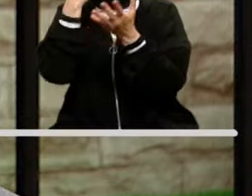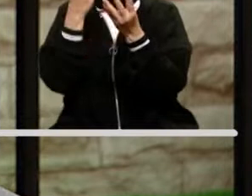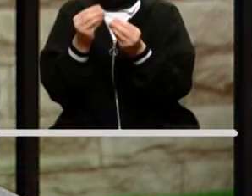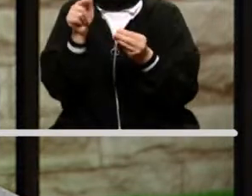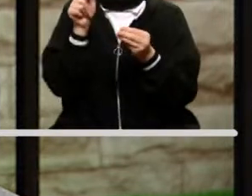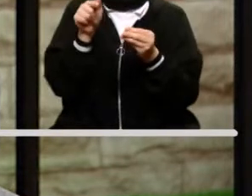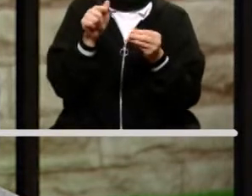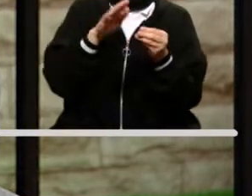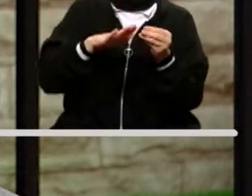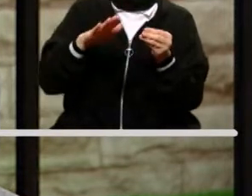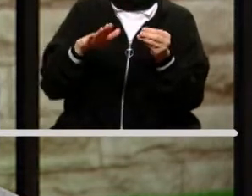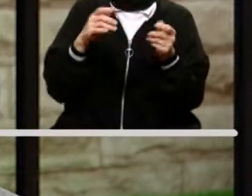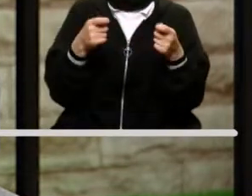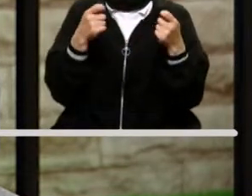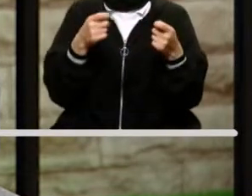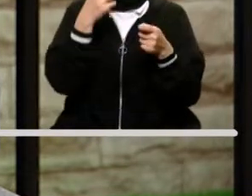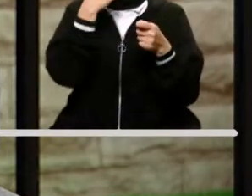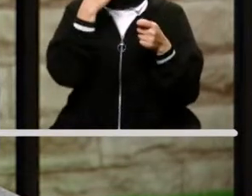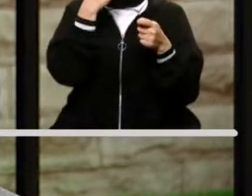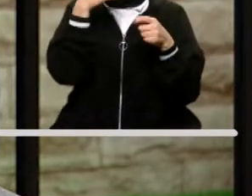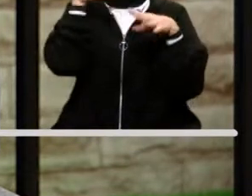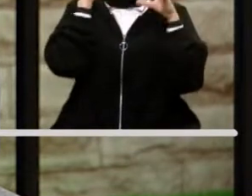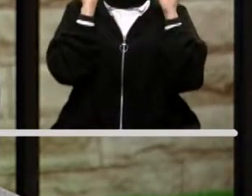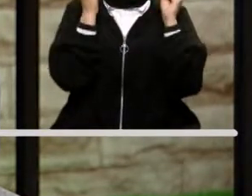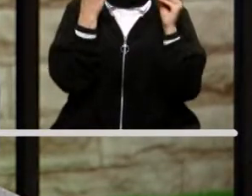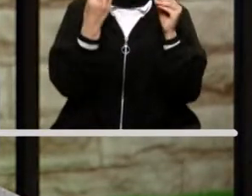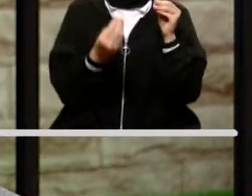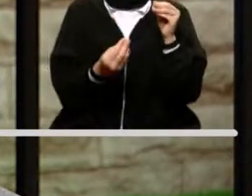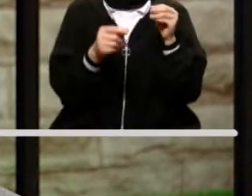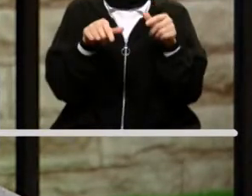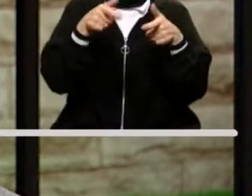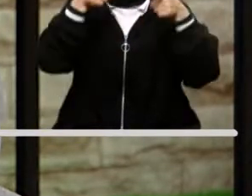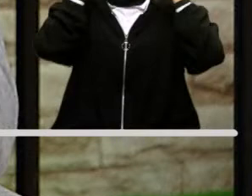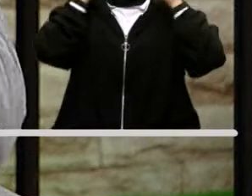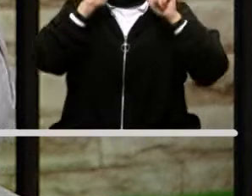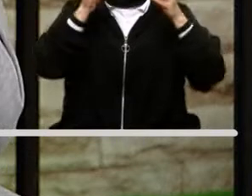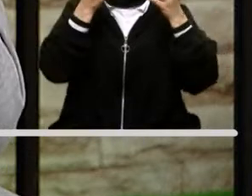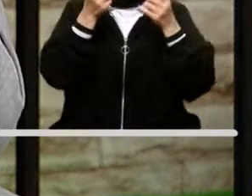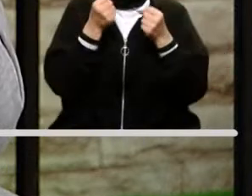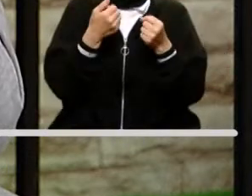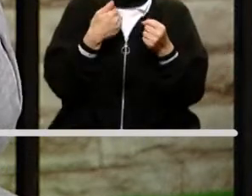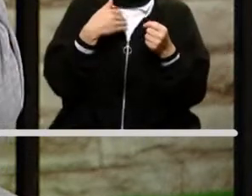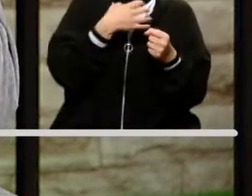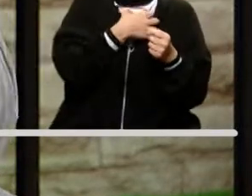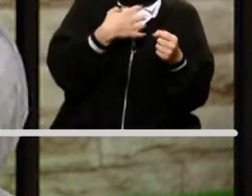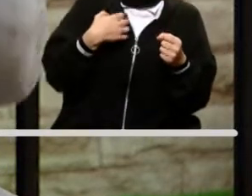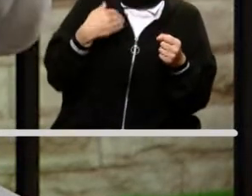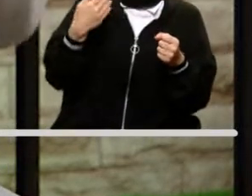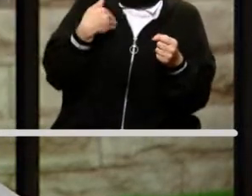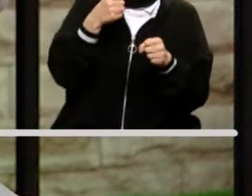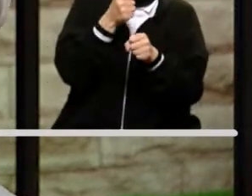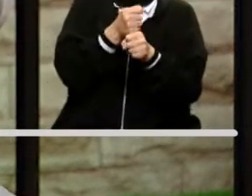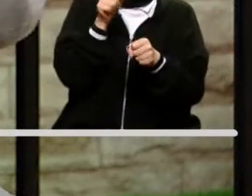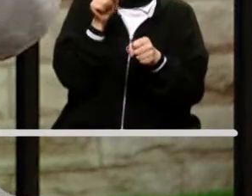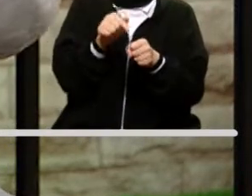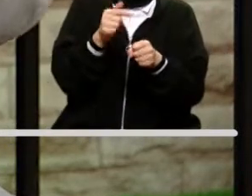çalışma alışkanlığını da öğrenmiş olur, sorumluluk vererek. Senin, ben anneyim, benim görevim evde budur, babanın görevi